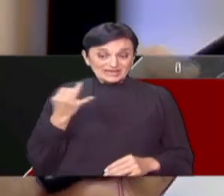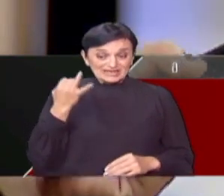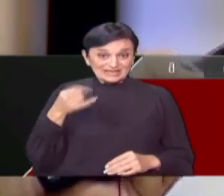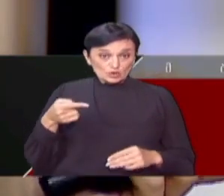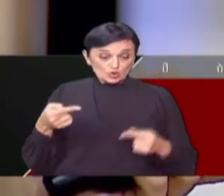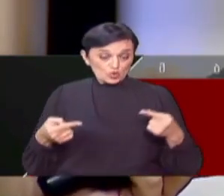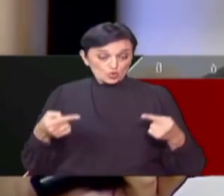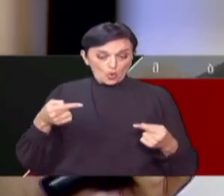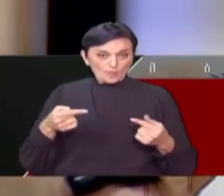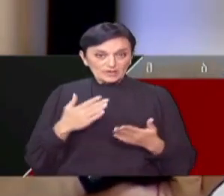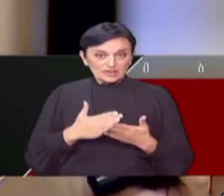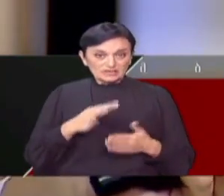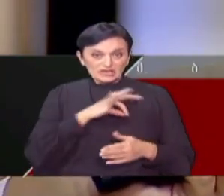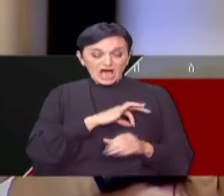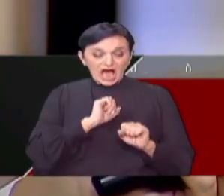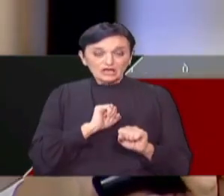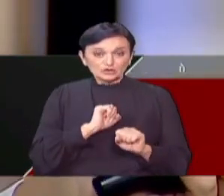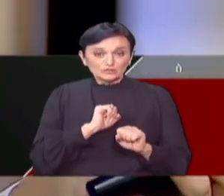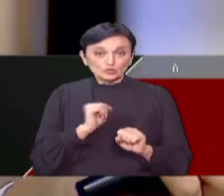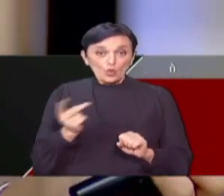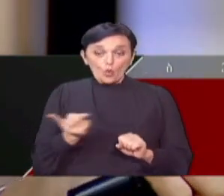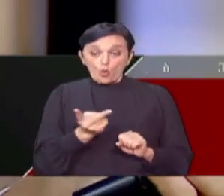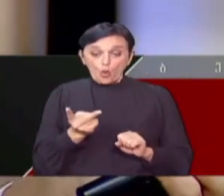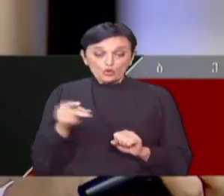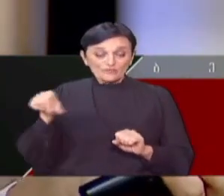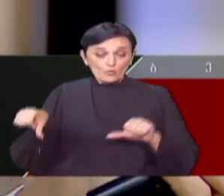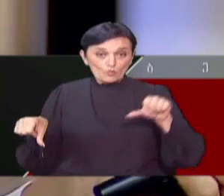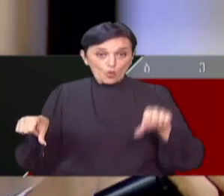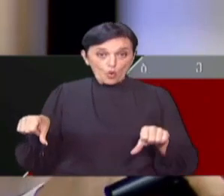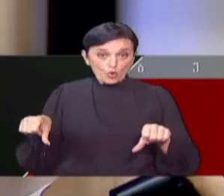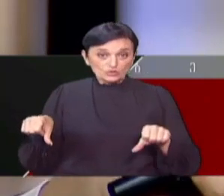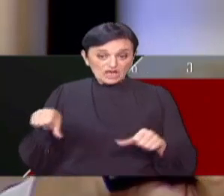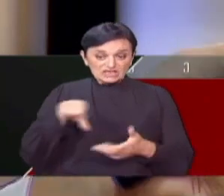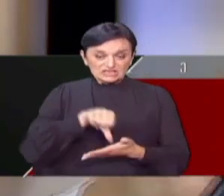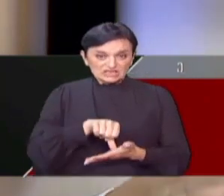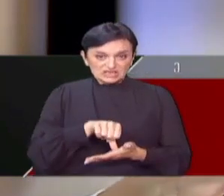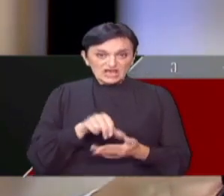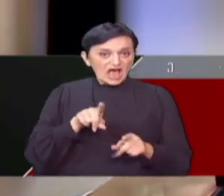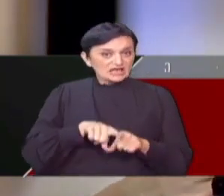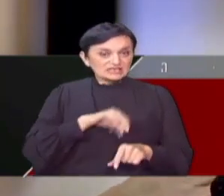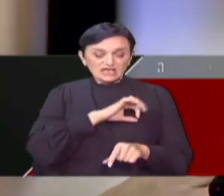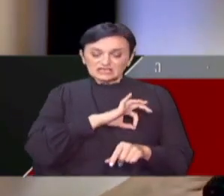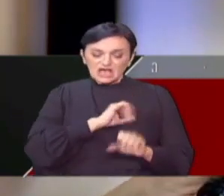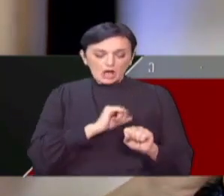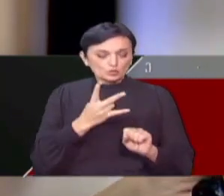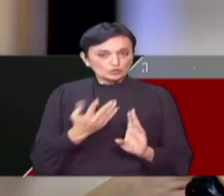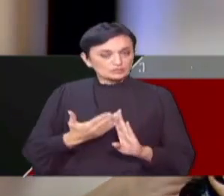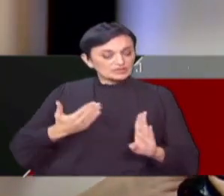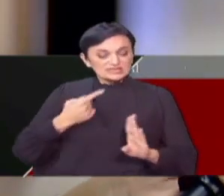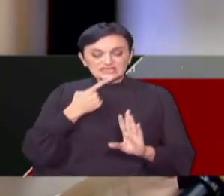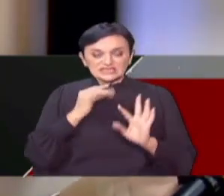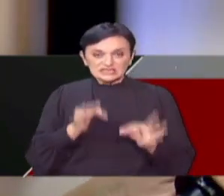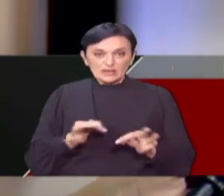შორის კონფლიქტი არის, ადვოკატი ორივე კონფლიქტის მონაწილე მხარეს წარმოადგენს, ესეთი ადვოკატი აცილებული უნდა იყოს